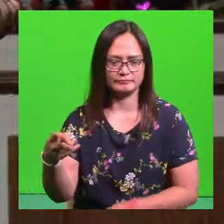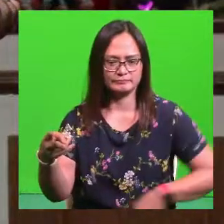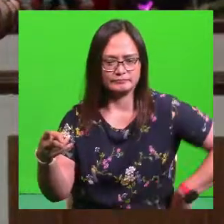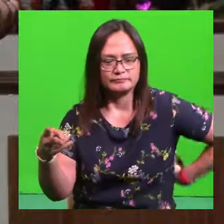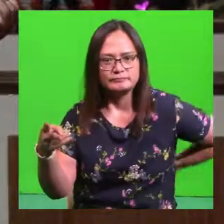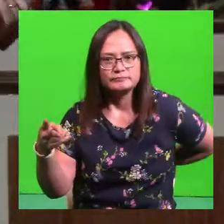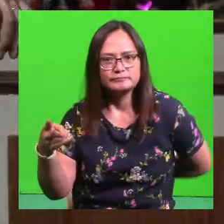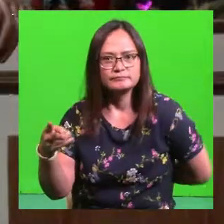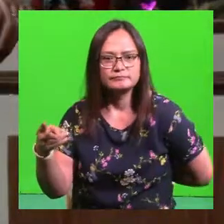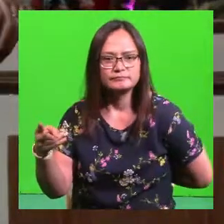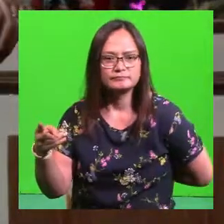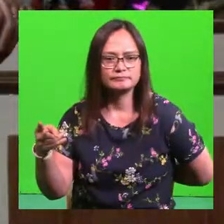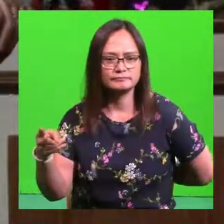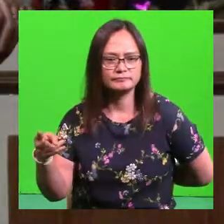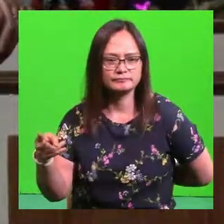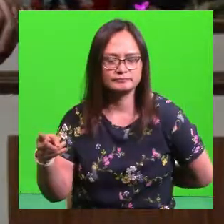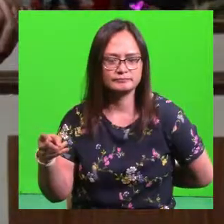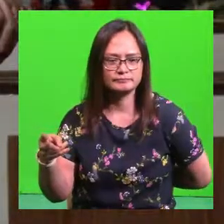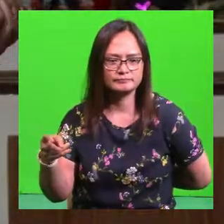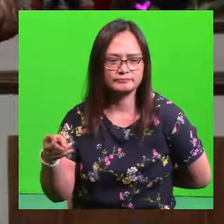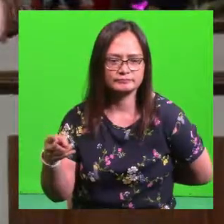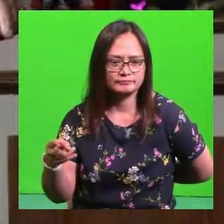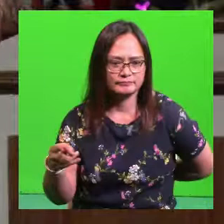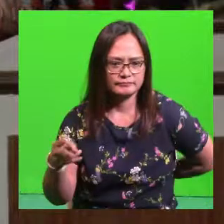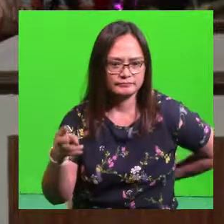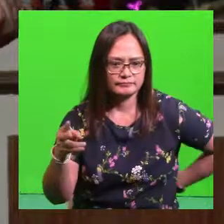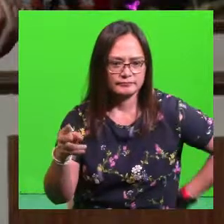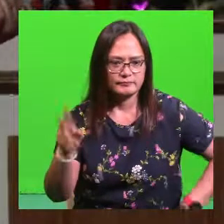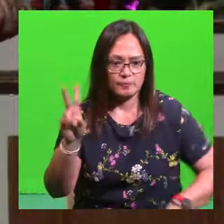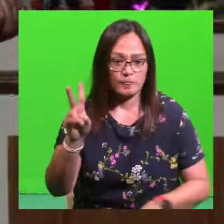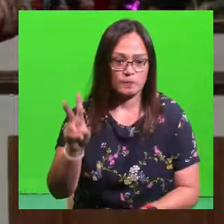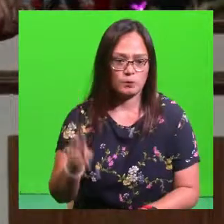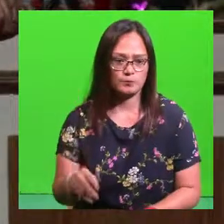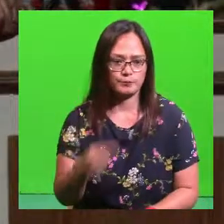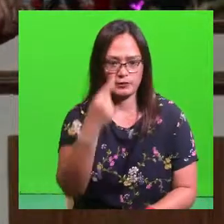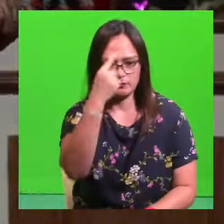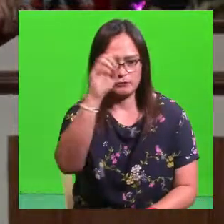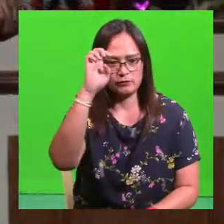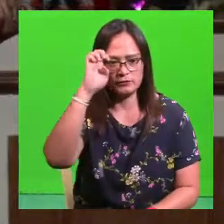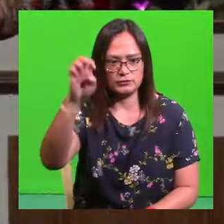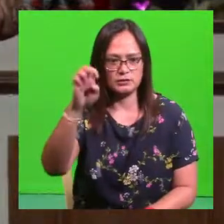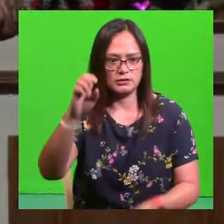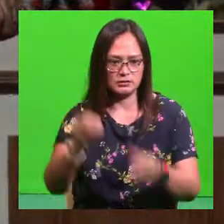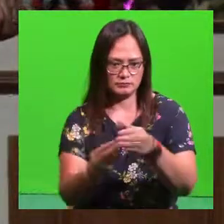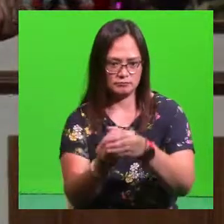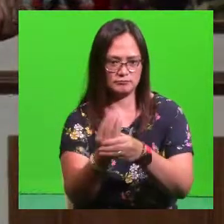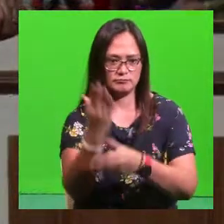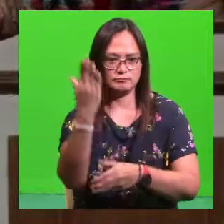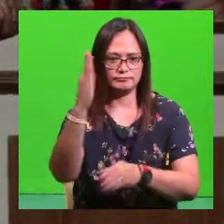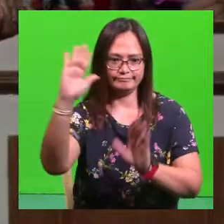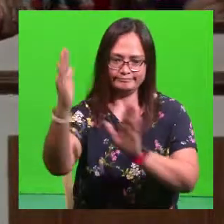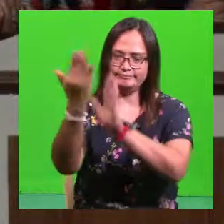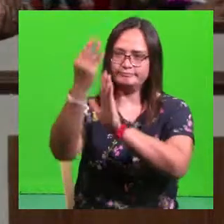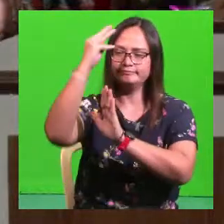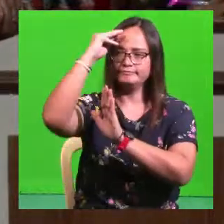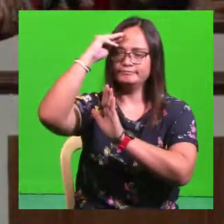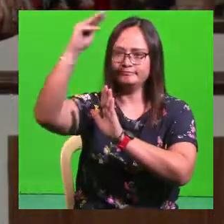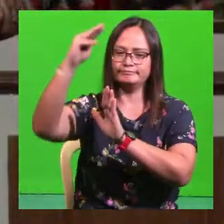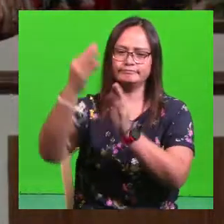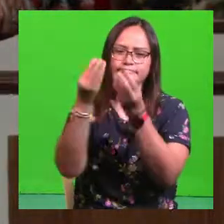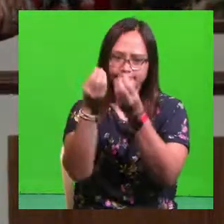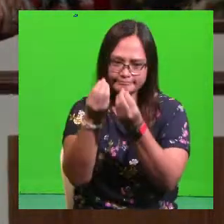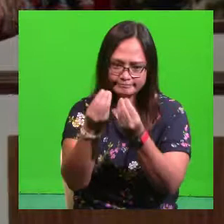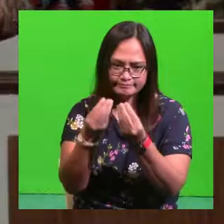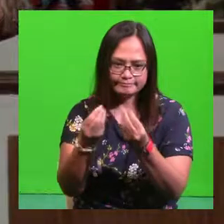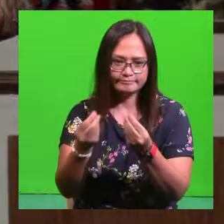12. Ang sinasabi ito. For he shall grow up before him as a tender plant, and as a root out